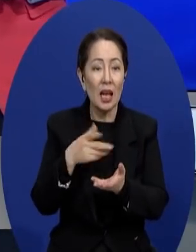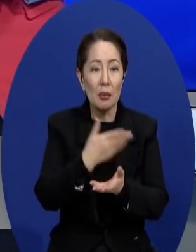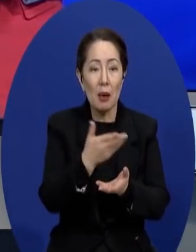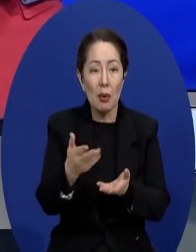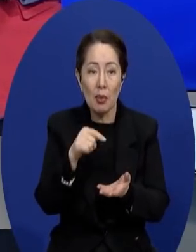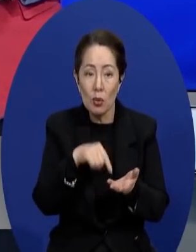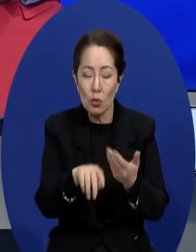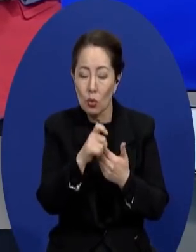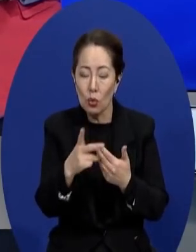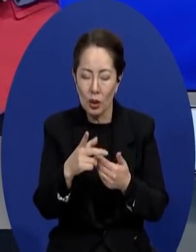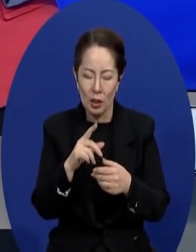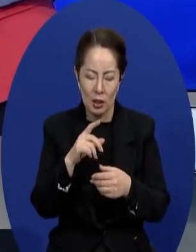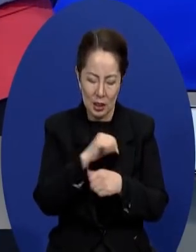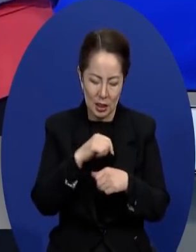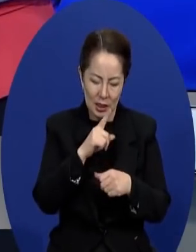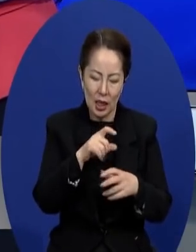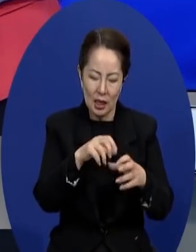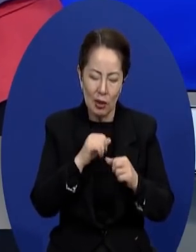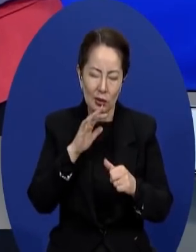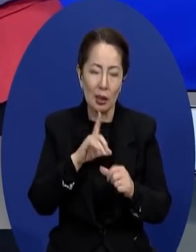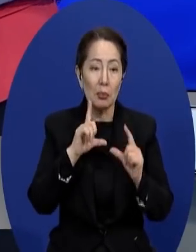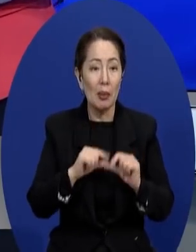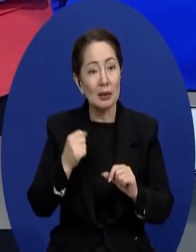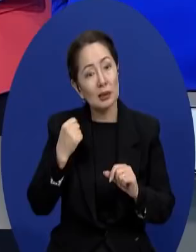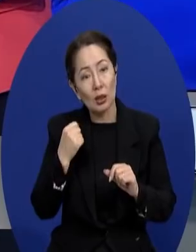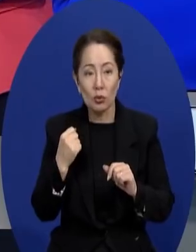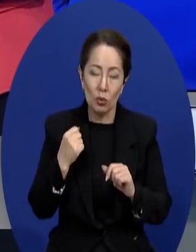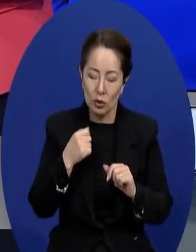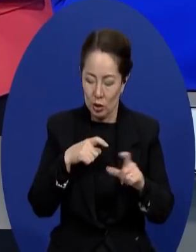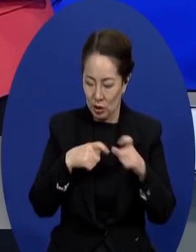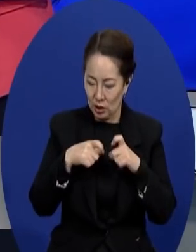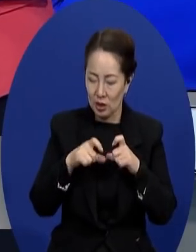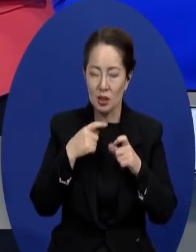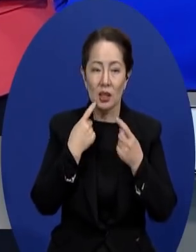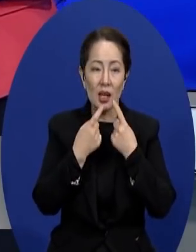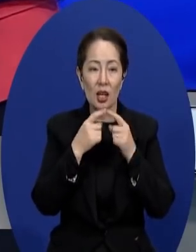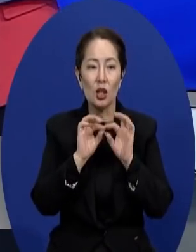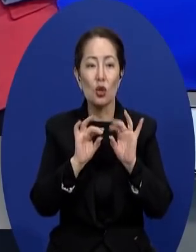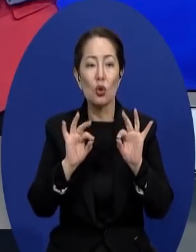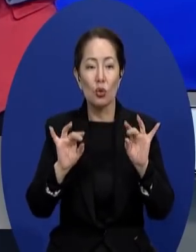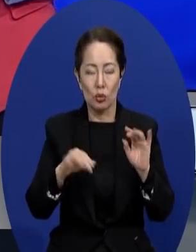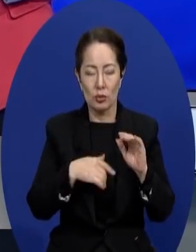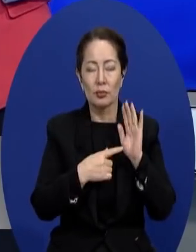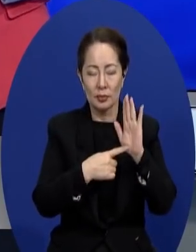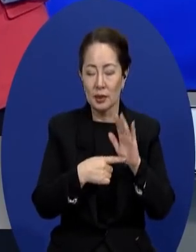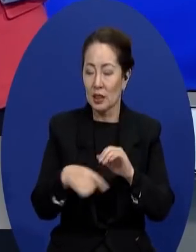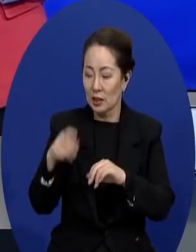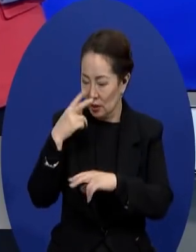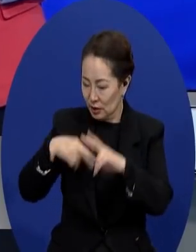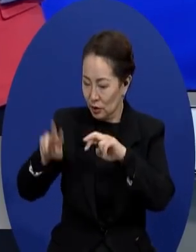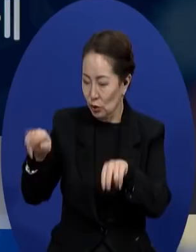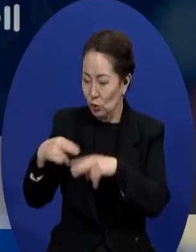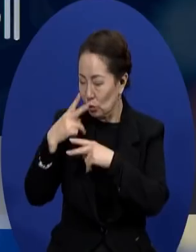иргэдэд зээлийн дарамтыг зээлийн хүүгийн дарамтыг бууруулж чадсан уу гүйв гэдэг дээр бол эдийн засгийн олон янзын байр суурь байгаа. Одоо та бүхэнд шинжээчийн дүгнэлтийг